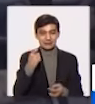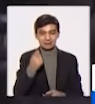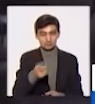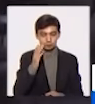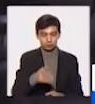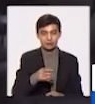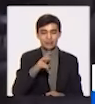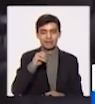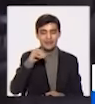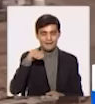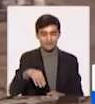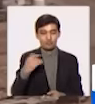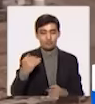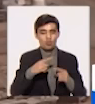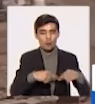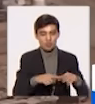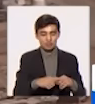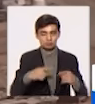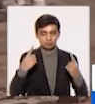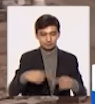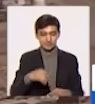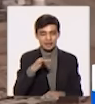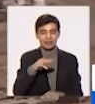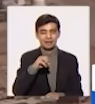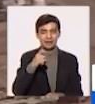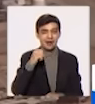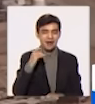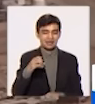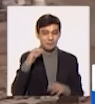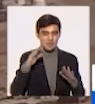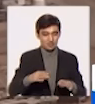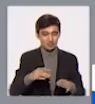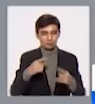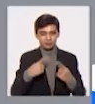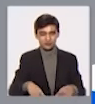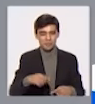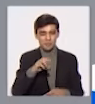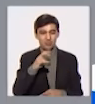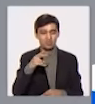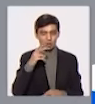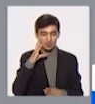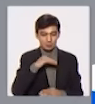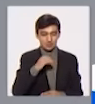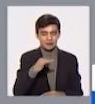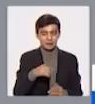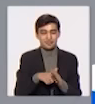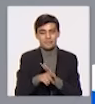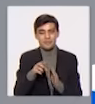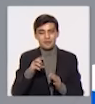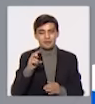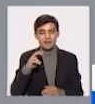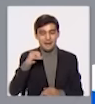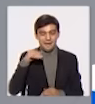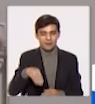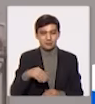ірі мұнай өндіруші компаниялар шығынға батып, Техаста банкроттық ахуал орнайды екен. Сондықтан мұнайдың ұзақ мерзімге арзан